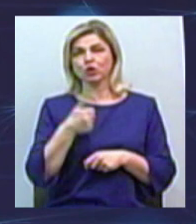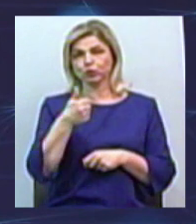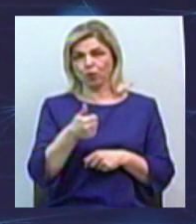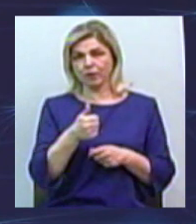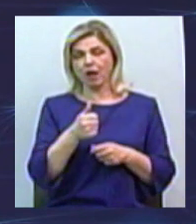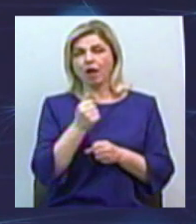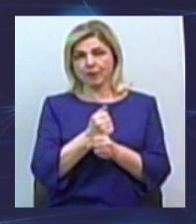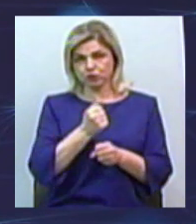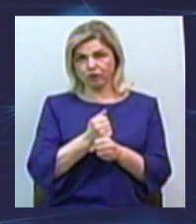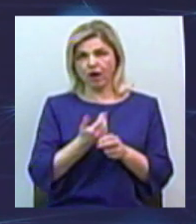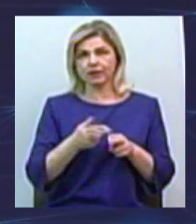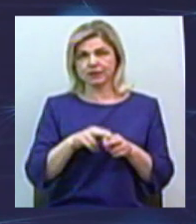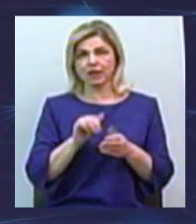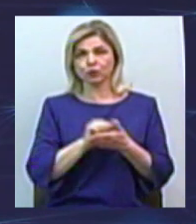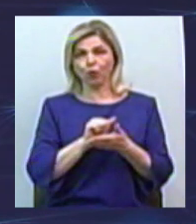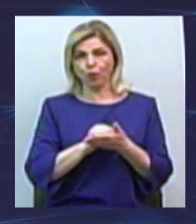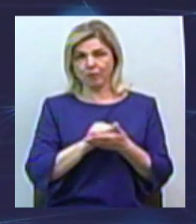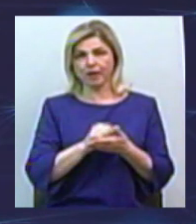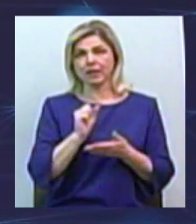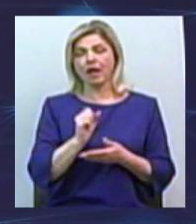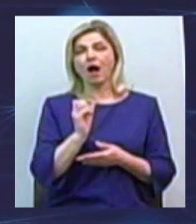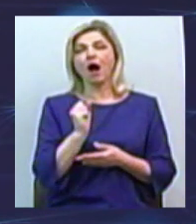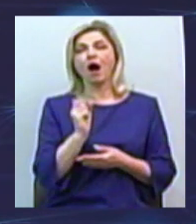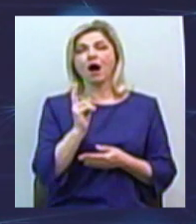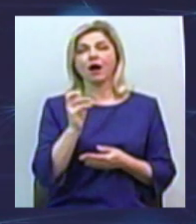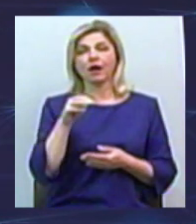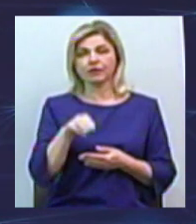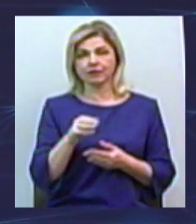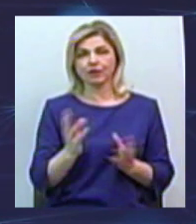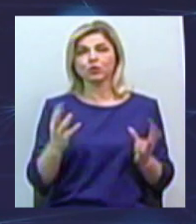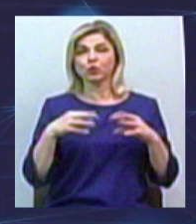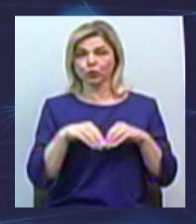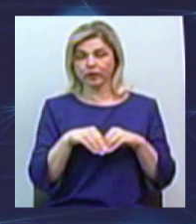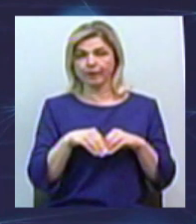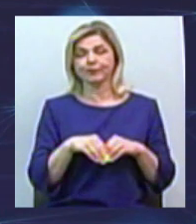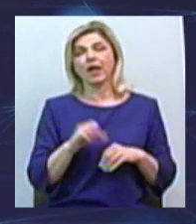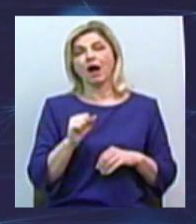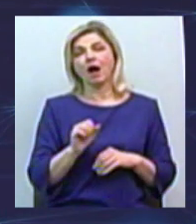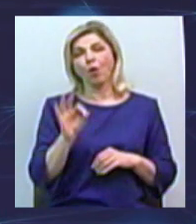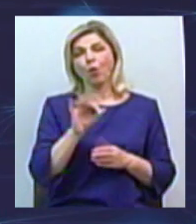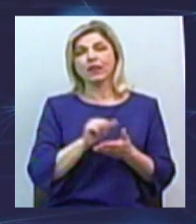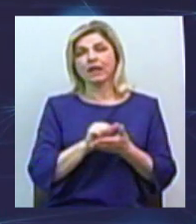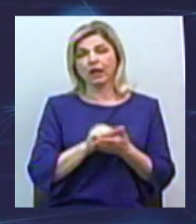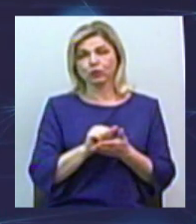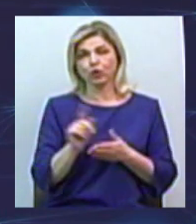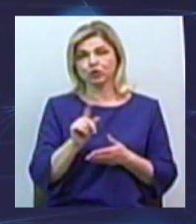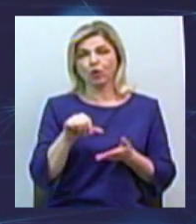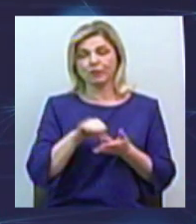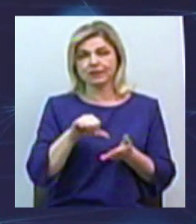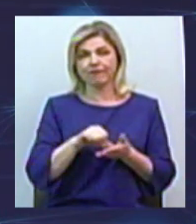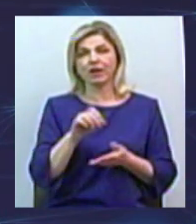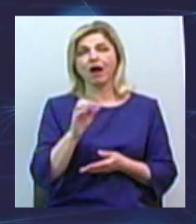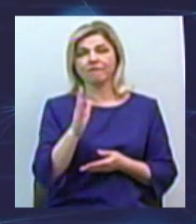цей документ і в майбутньому той же акт злуки. Що стосується директорії, яку представляв